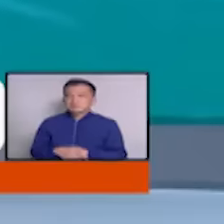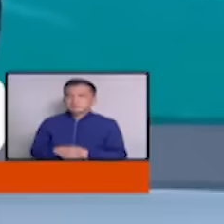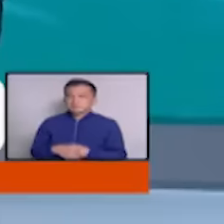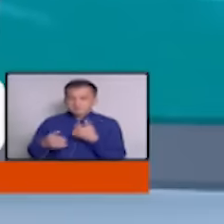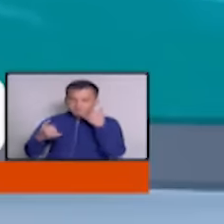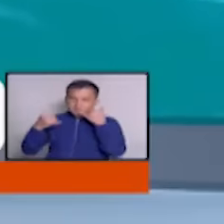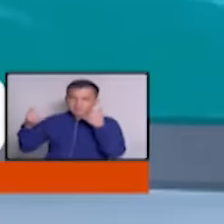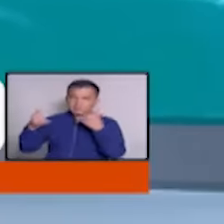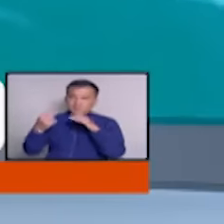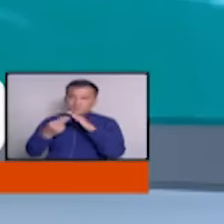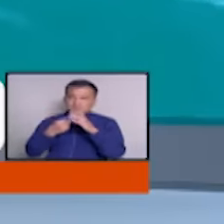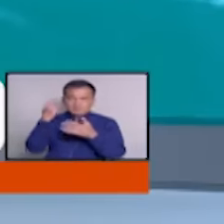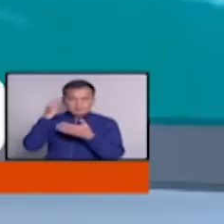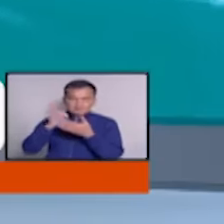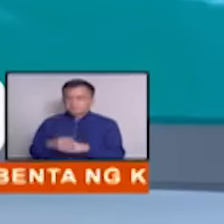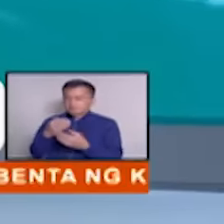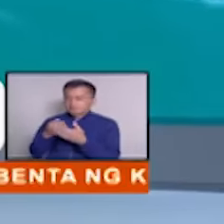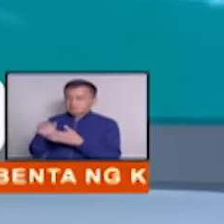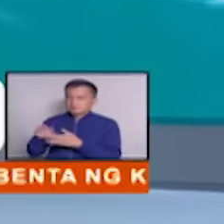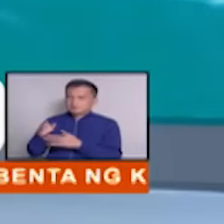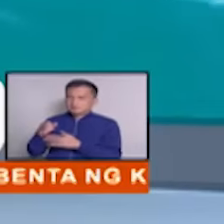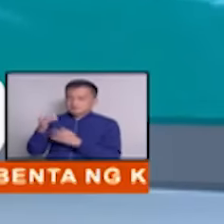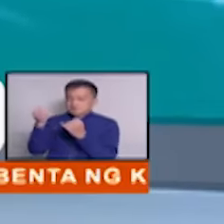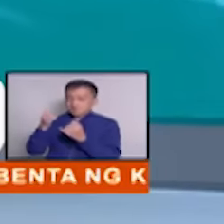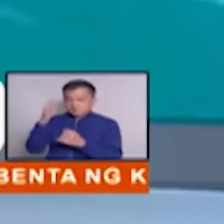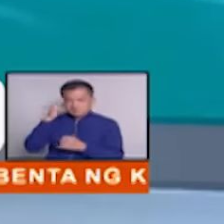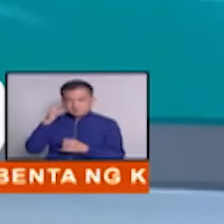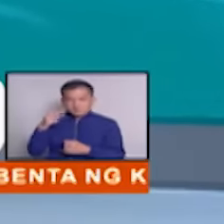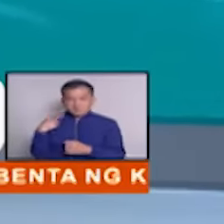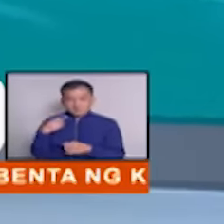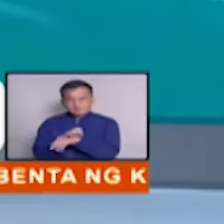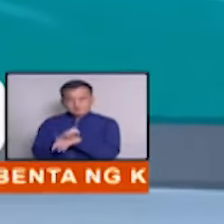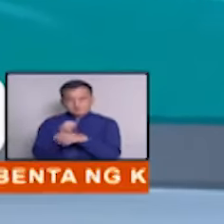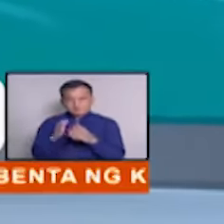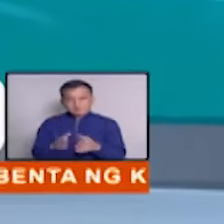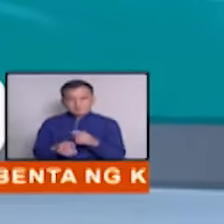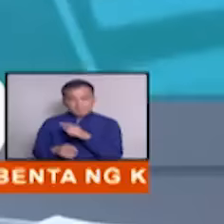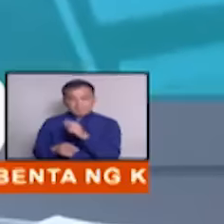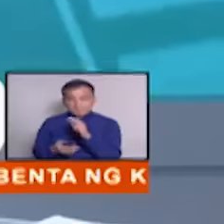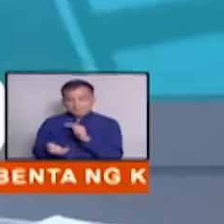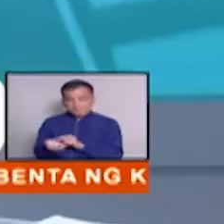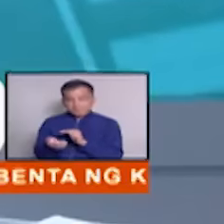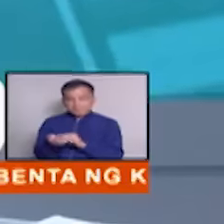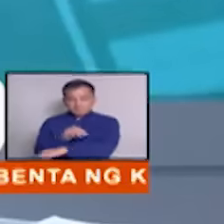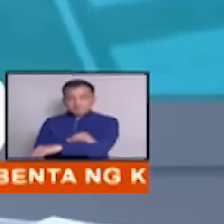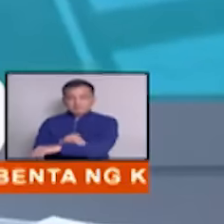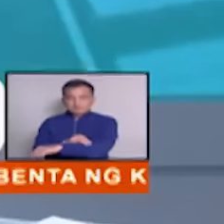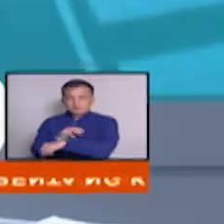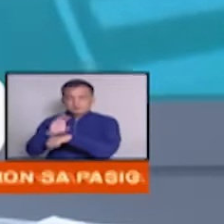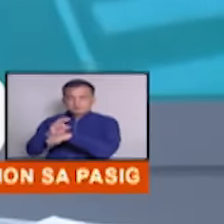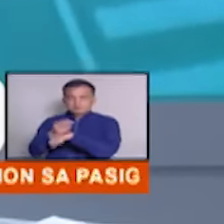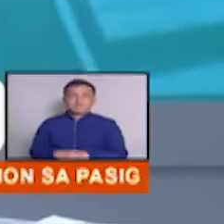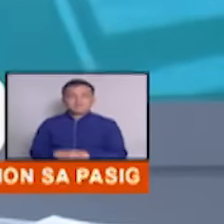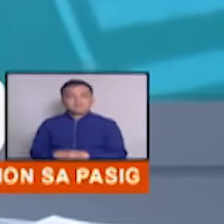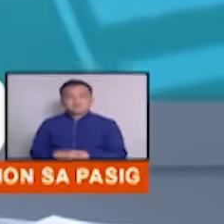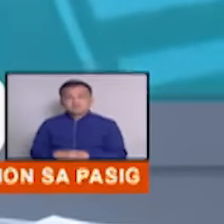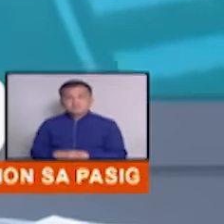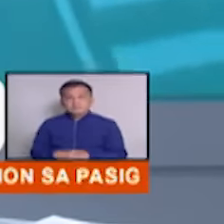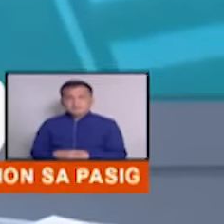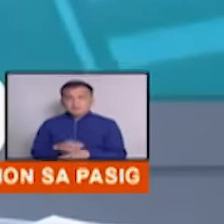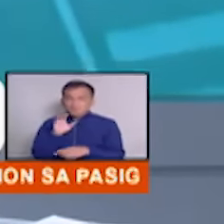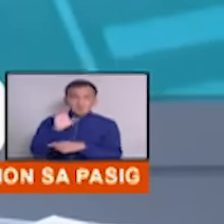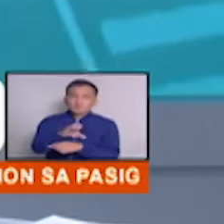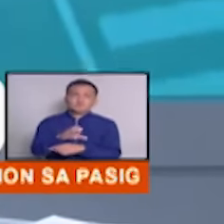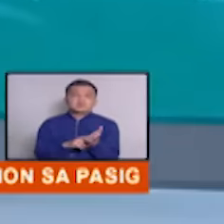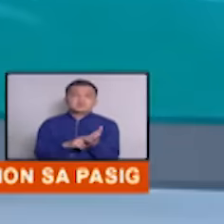Nasa yung telepono si Undersecretary Martin Dinyo ng DILG. Yeah. Sir, meron po isang empleyado rito, nurse po siya sa Makati City Hall, sa DRRM. Pilit po